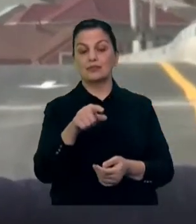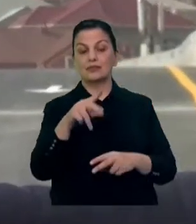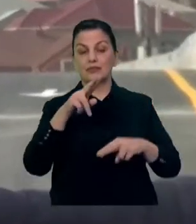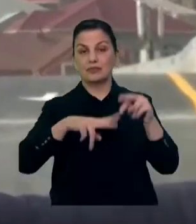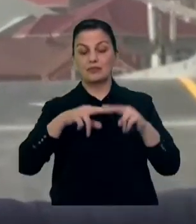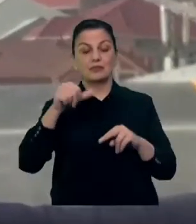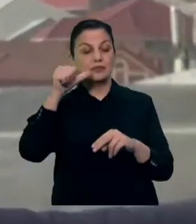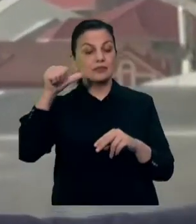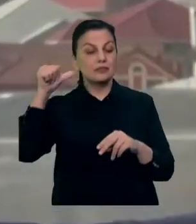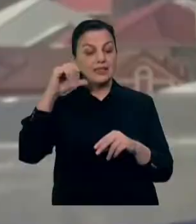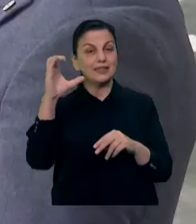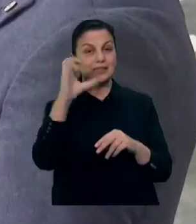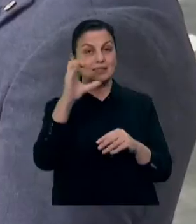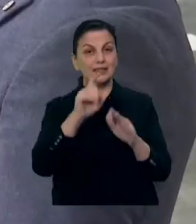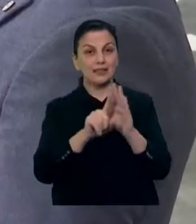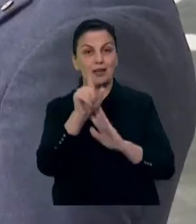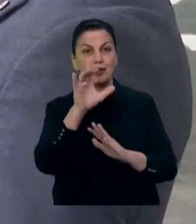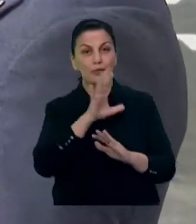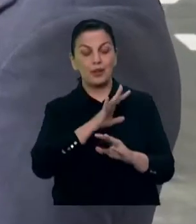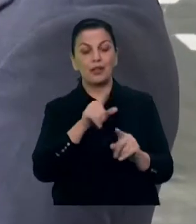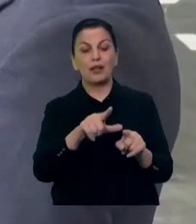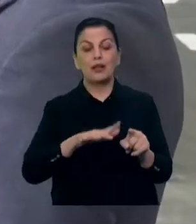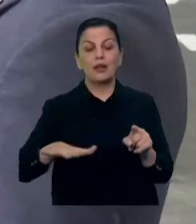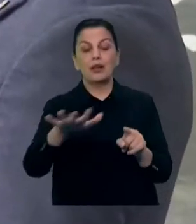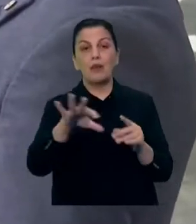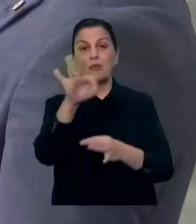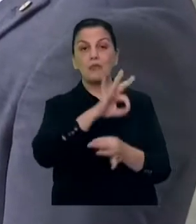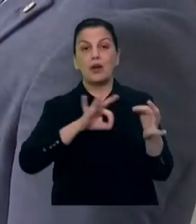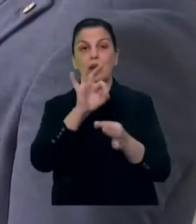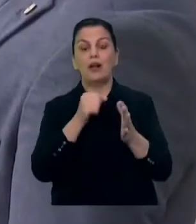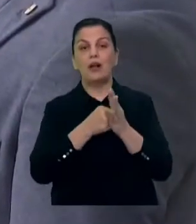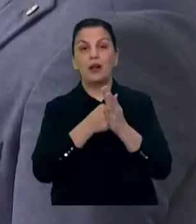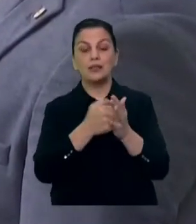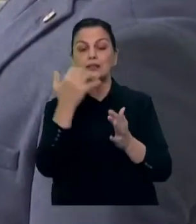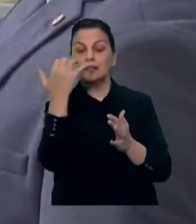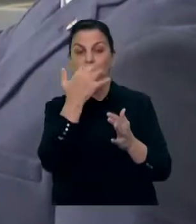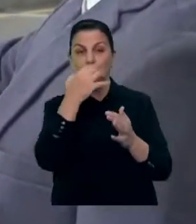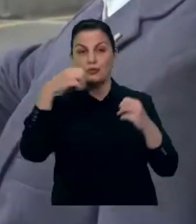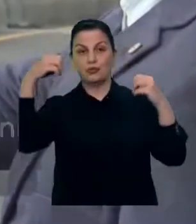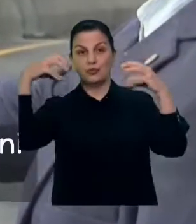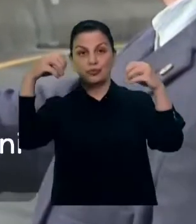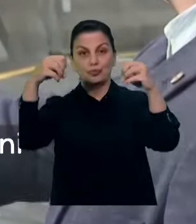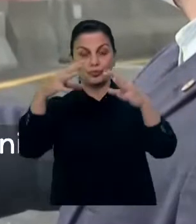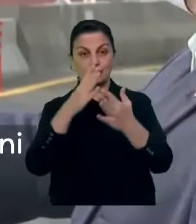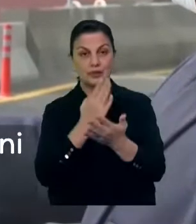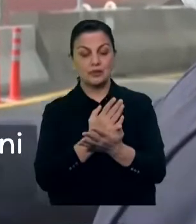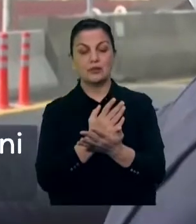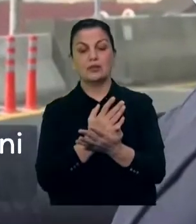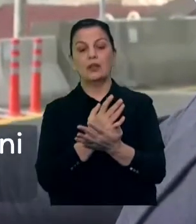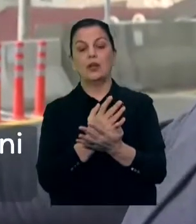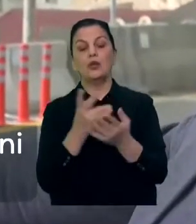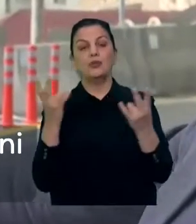ötən ilin sentyabr ayından start verilmişdi. Ərazidə layihə əsasən yeni müasir işıqlandırma sistemləri qurulub, lazımı olan